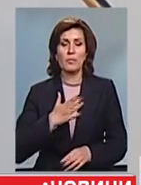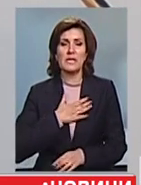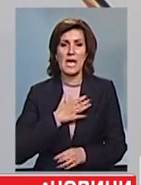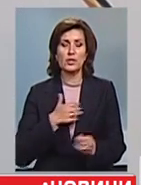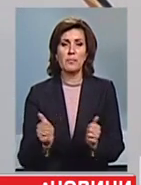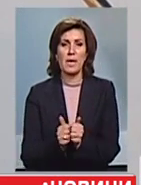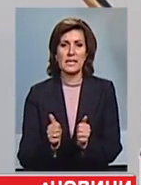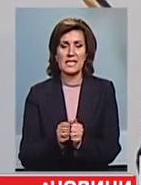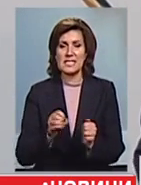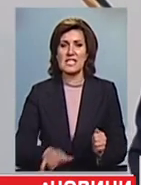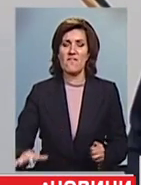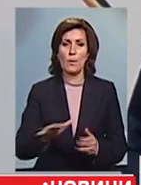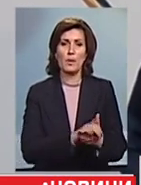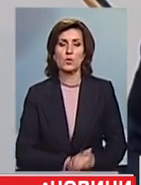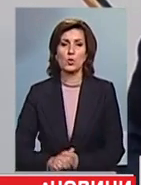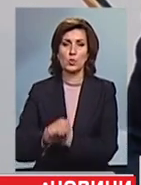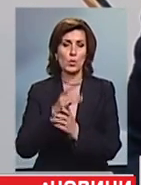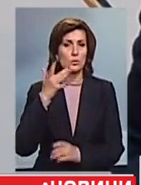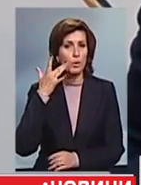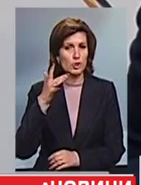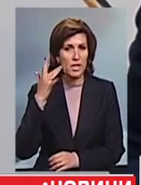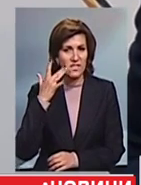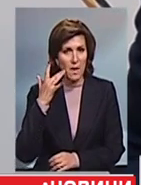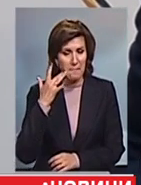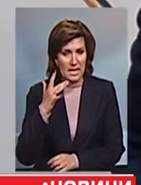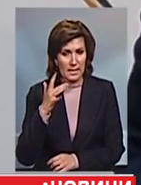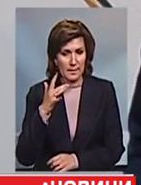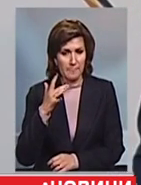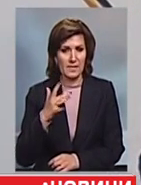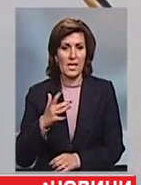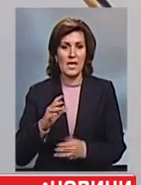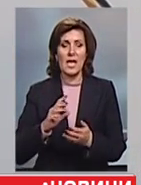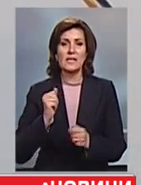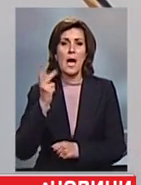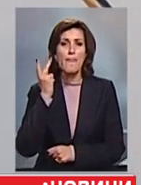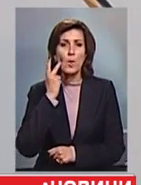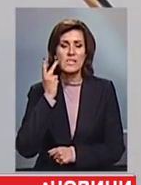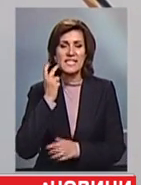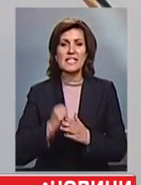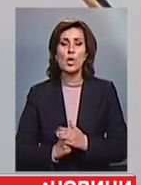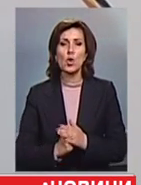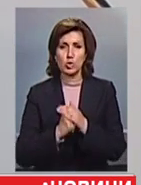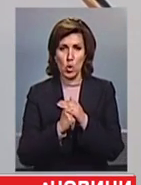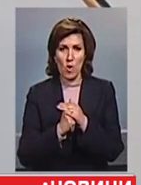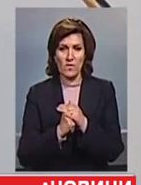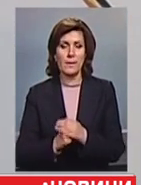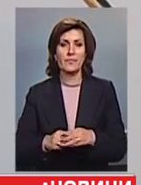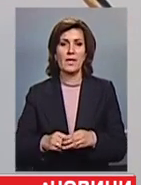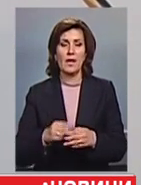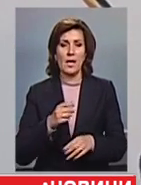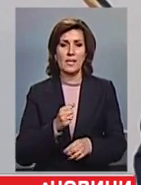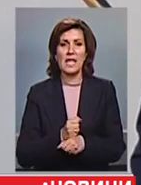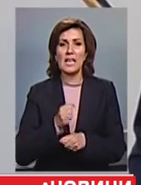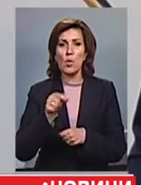наші партнери з Європейського Союзу та Сполучених Штатів Америки на постійній основі